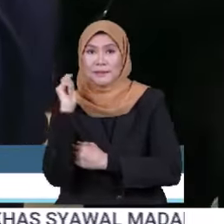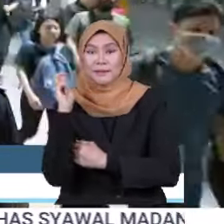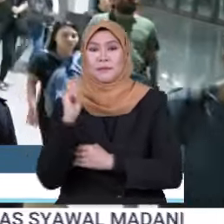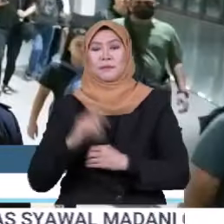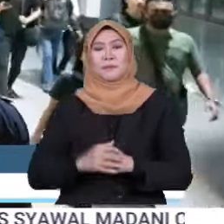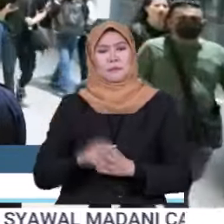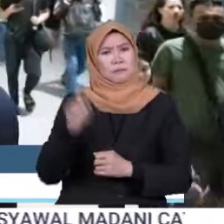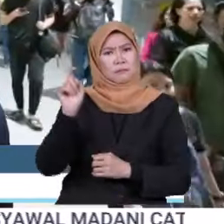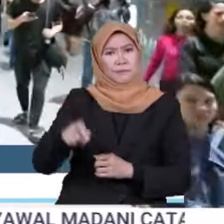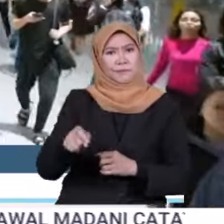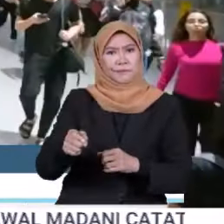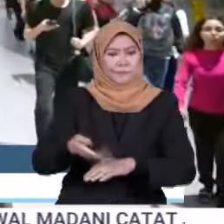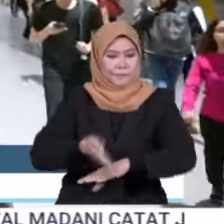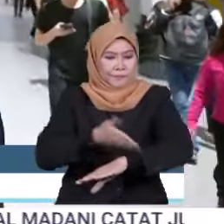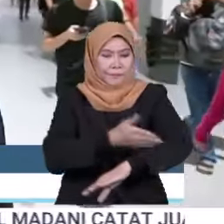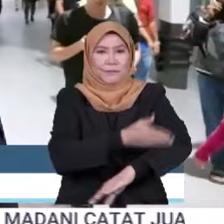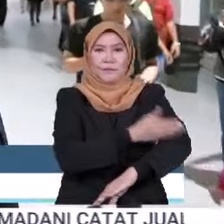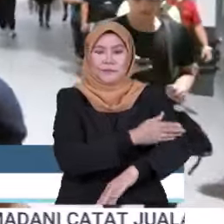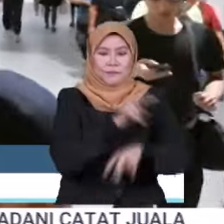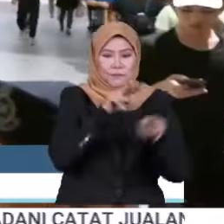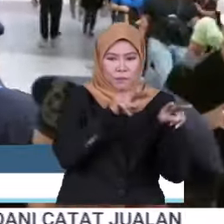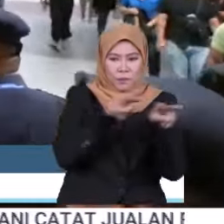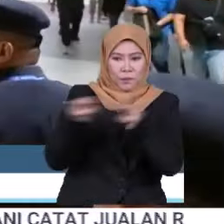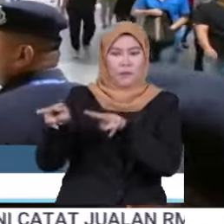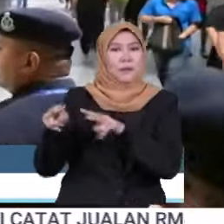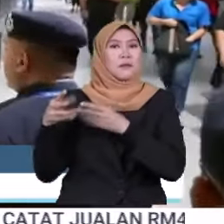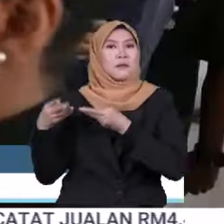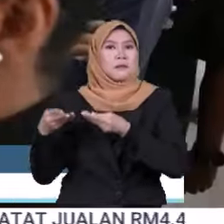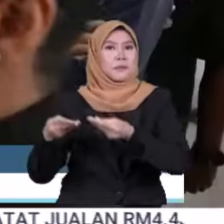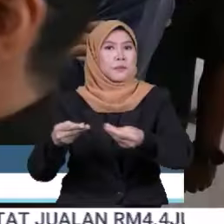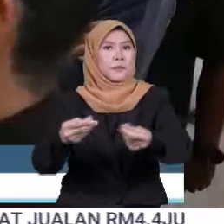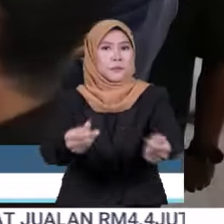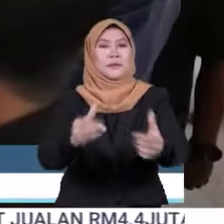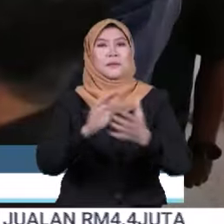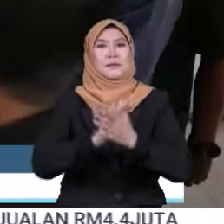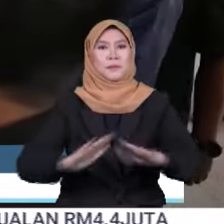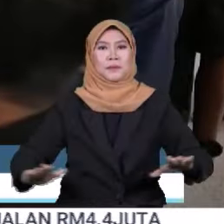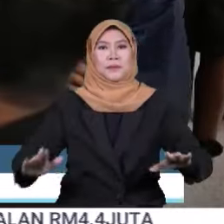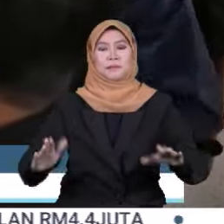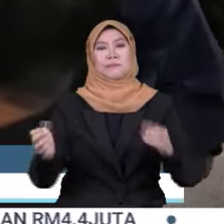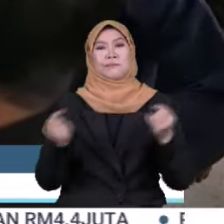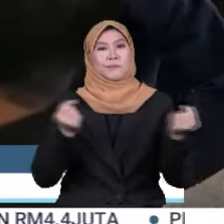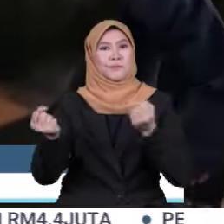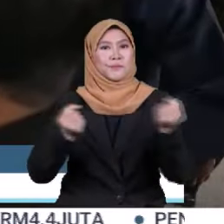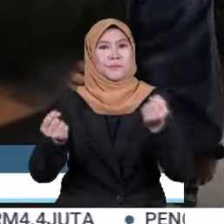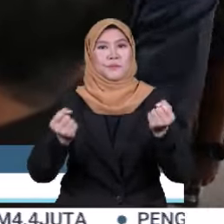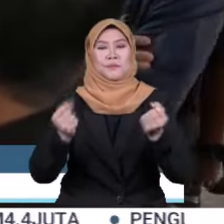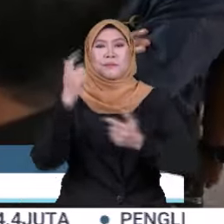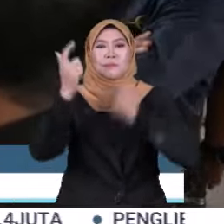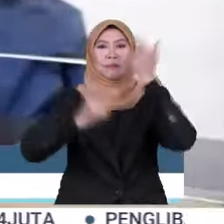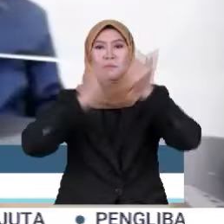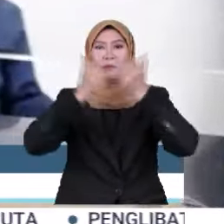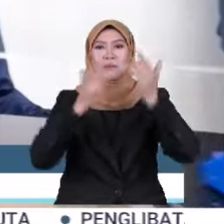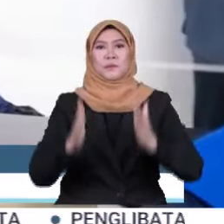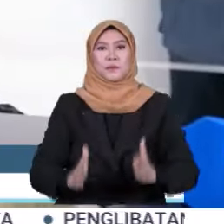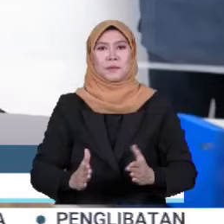BSI perlu ditambah baik bagi menjamin kelancaran dan keselamatan perjalanan pengembara.